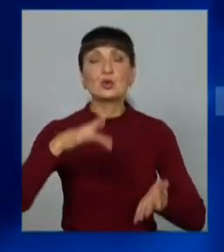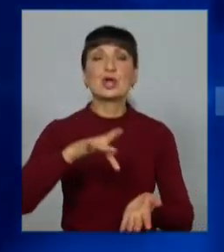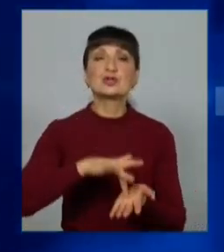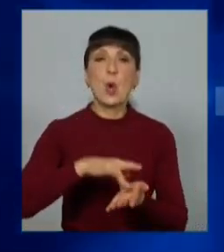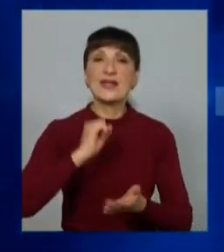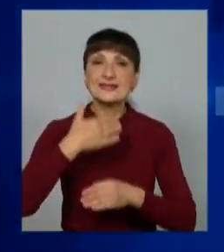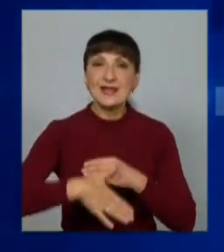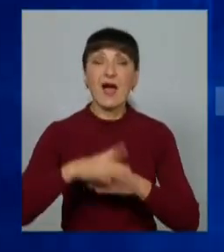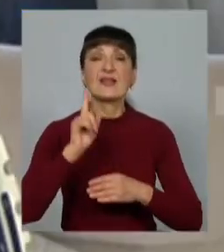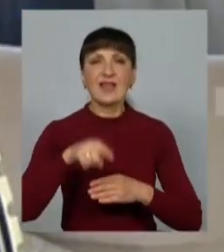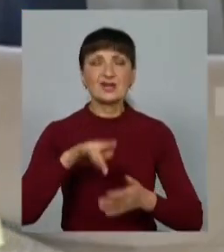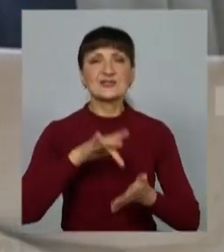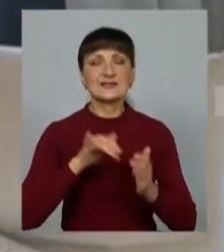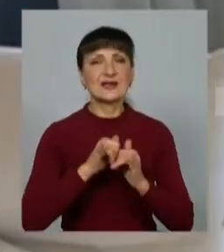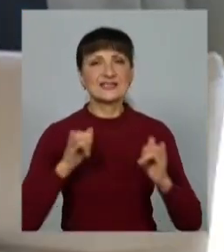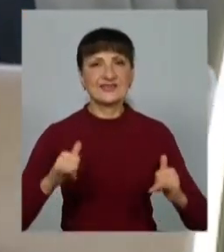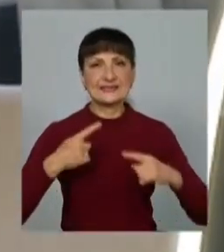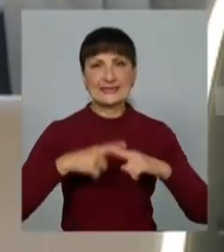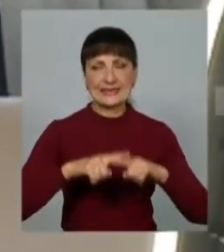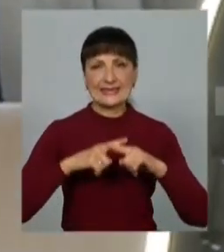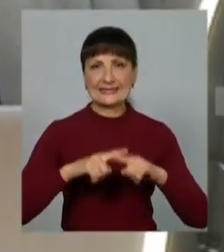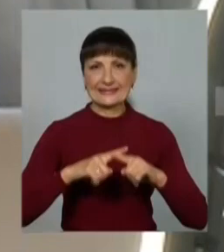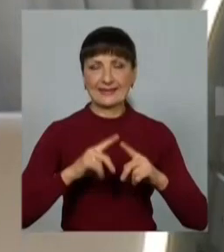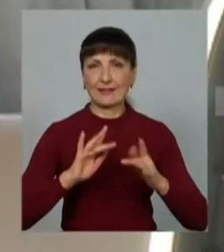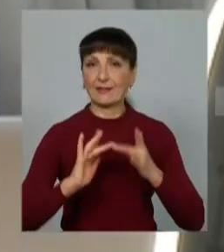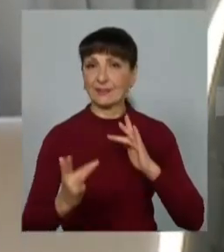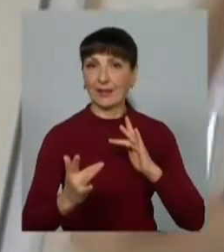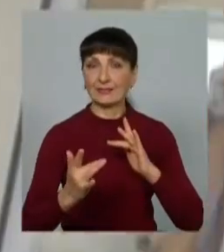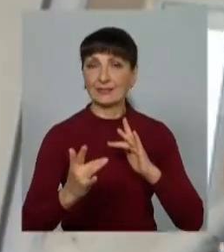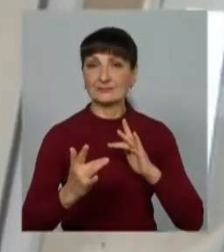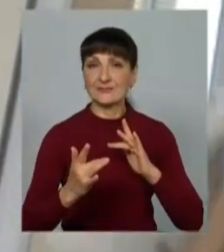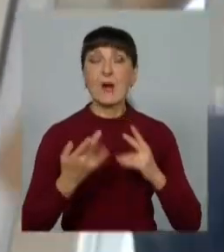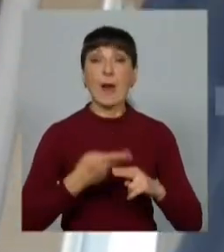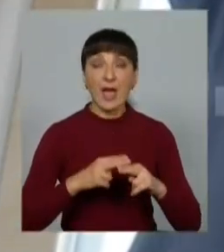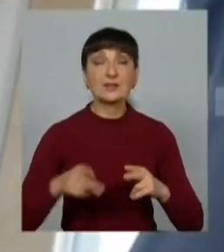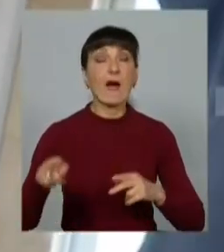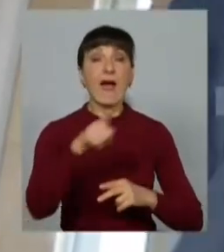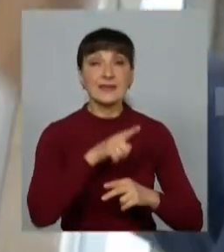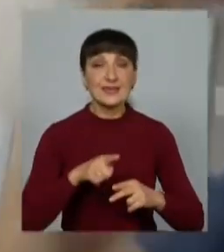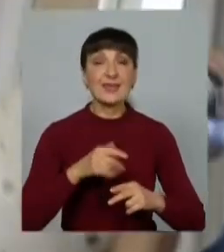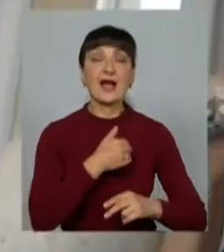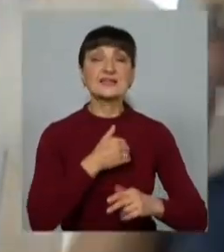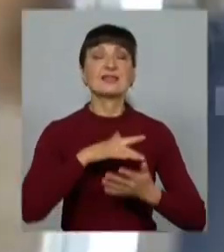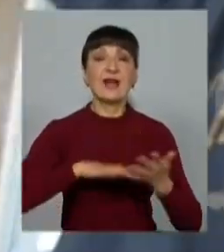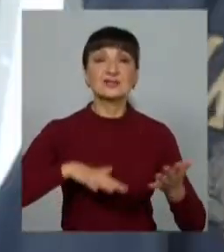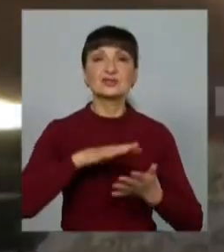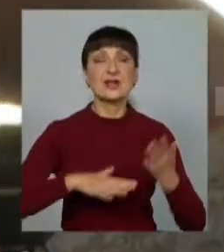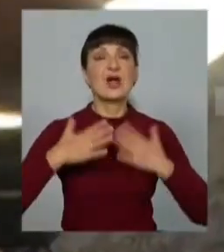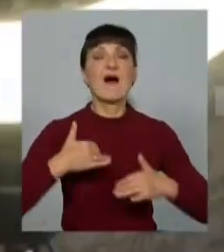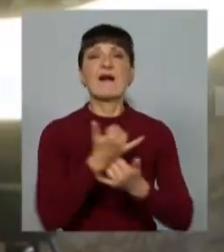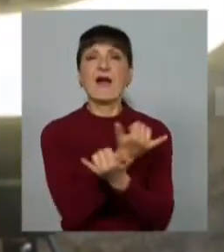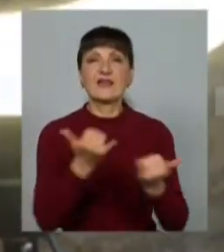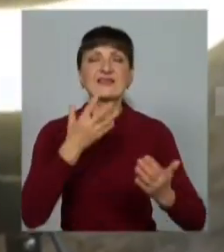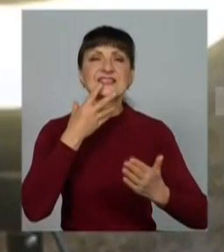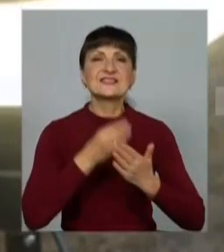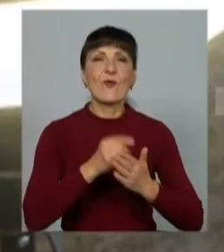но и центр развития цифровых технологий. В общем, черпать есть откуда. Поэтому мемберы Yola House хотят и дальше радовать своих